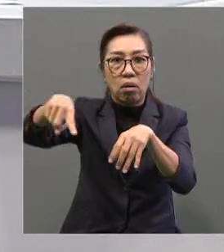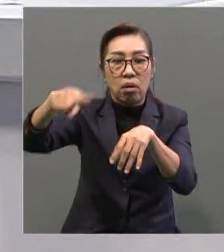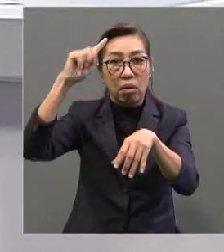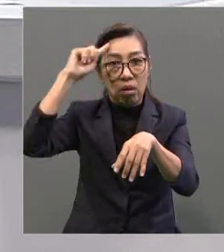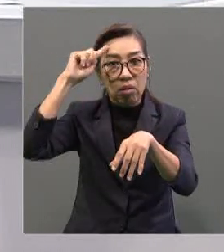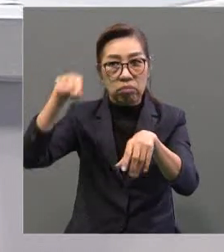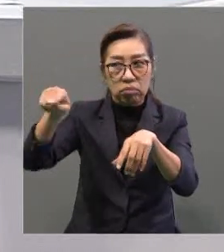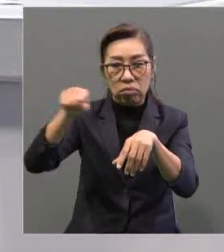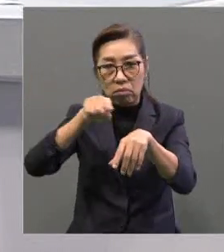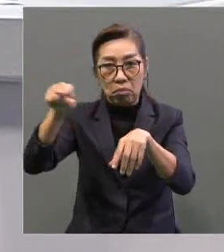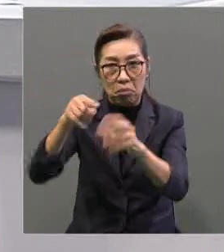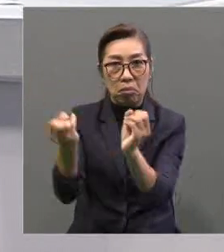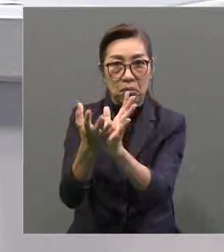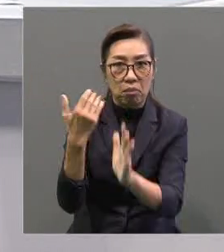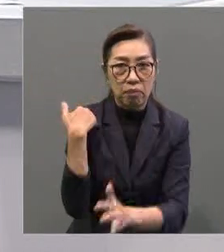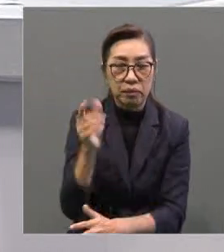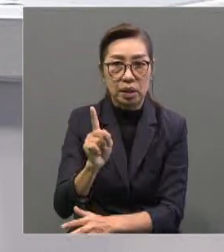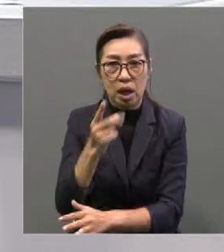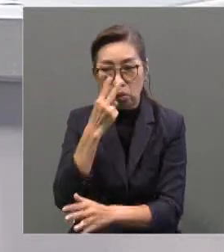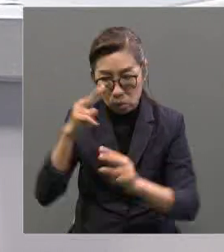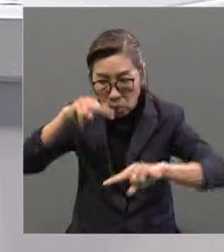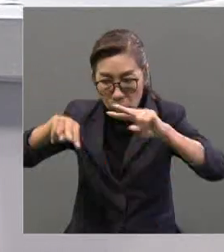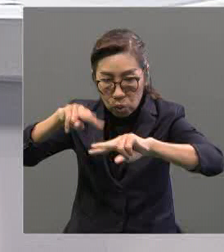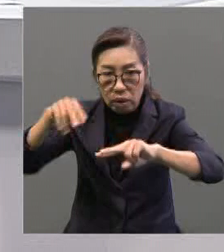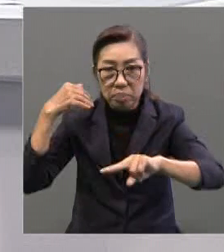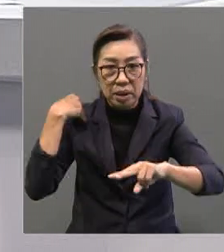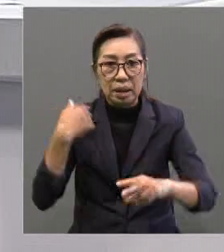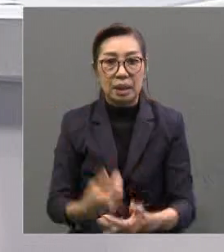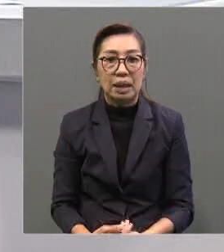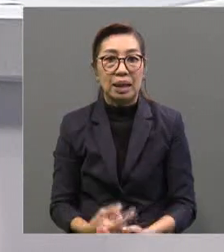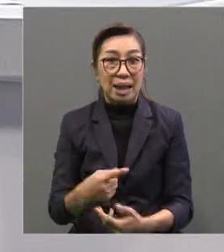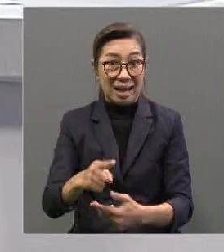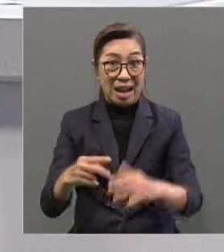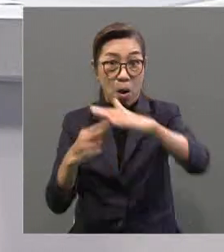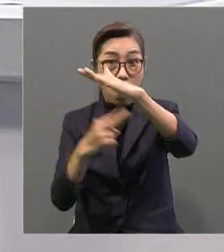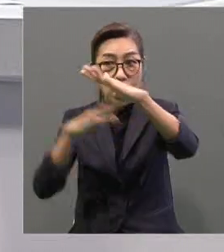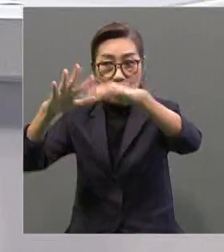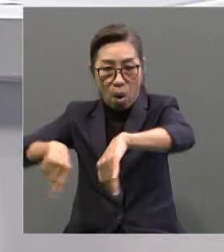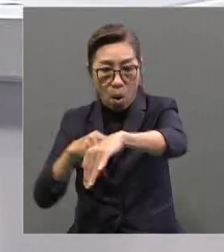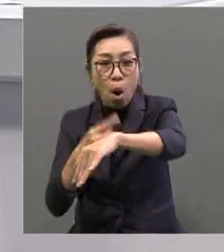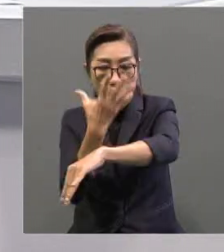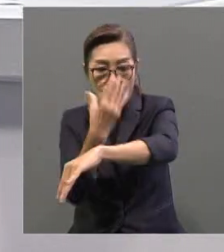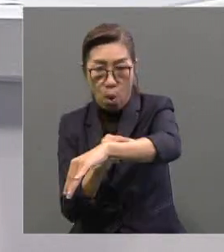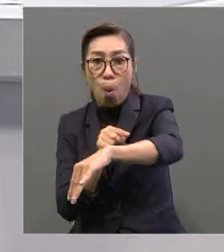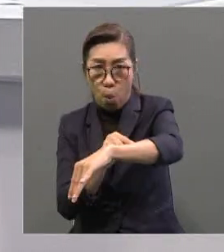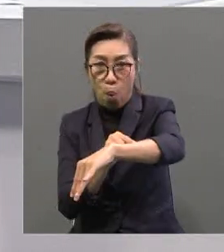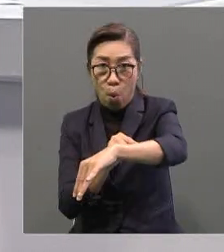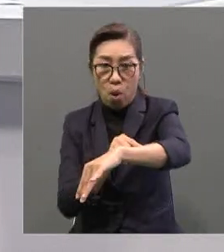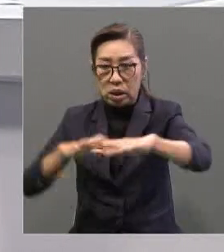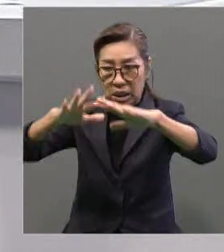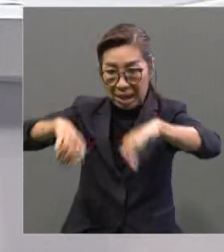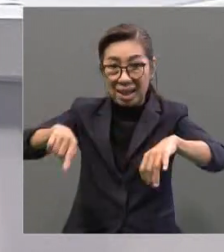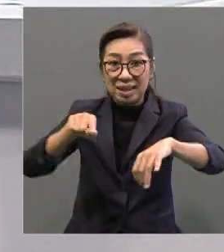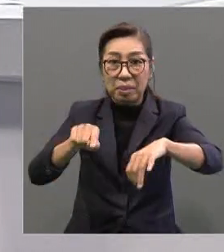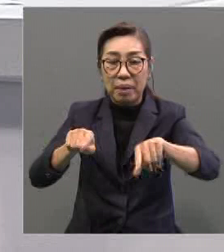น้ำมันที่อยู่ใกล้เนี่ยมันได้รับผลกระทบไหม ใช่ค่ะรวมถึงโครงสร้างที่เหลืออยู ่ อย่างเมื่อสักครู่นี้ที่เราฟังในส่วนของรองผู้ว่ากทม